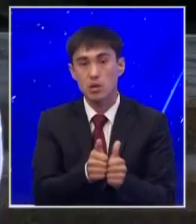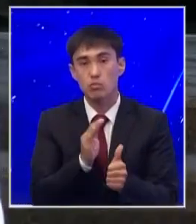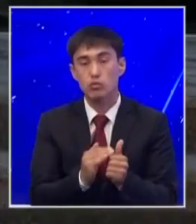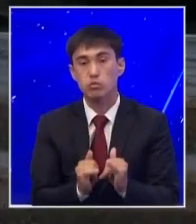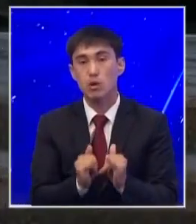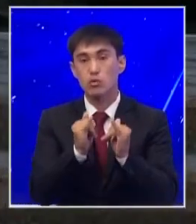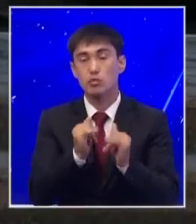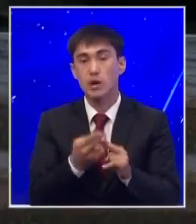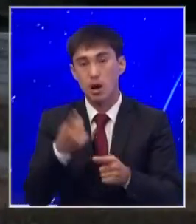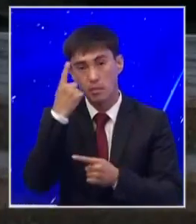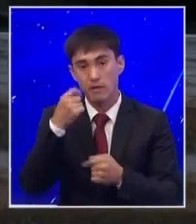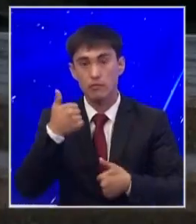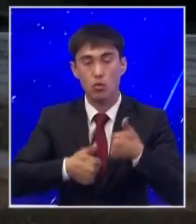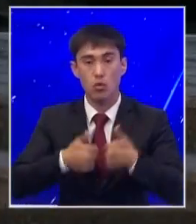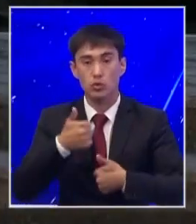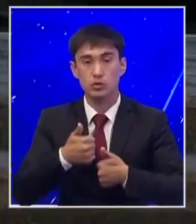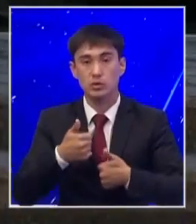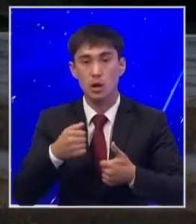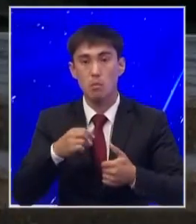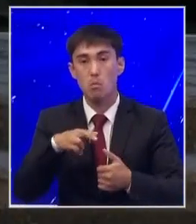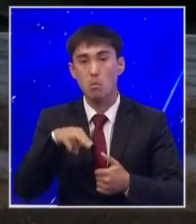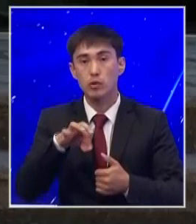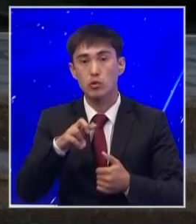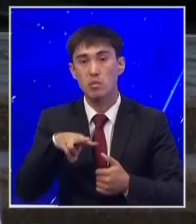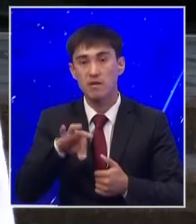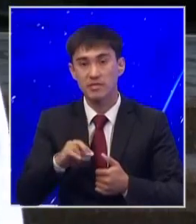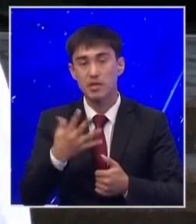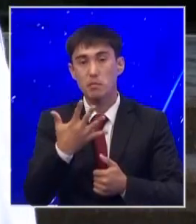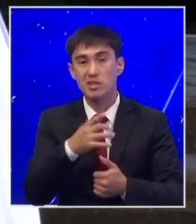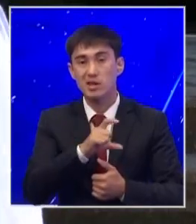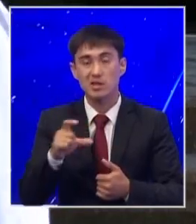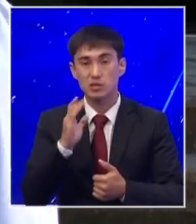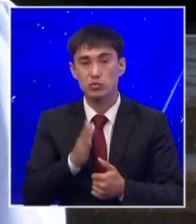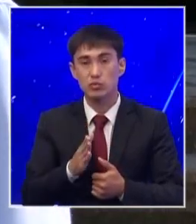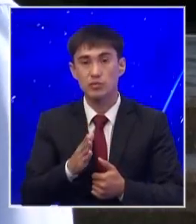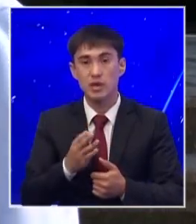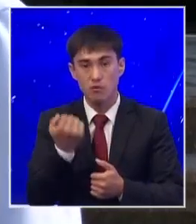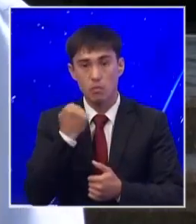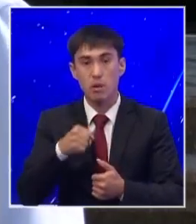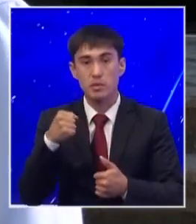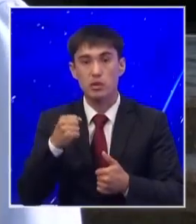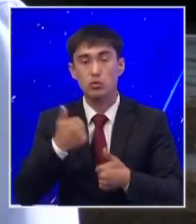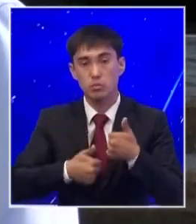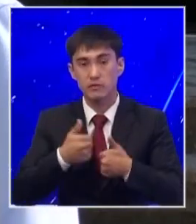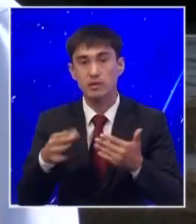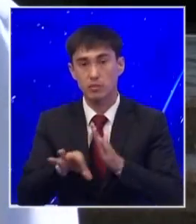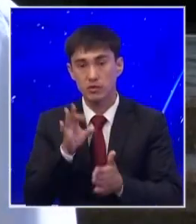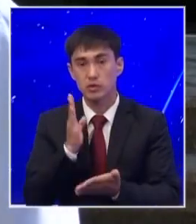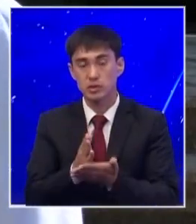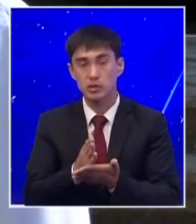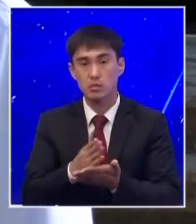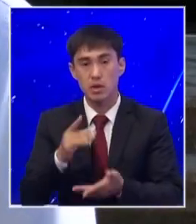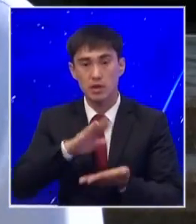подъемник. Уже объявлен открытый конкурс на подъем лифта на 5-й этаж. Его победитель также определен. По